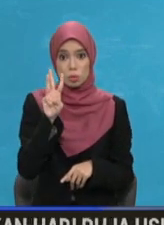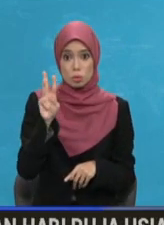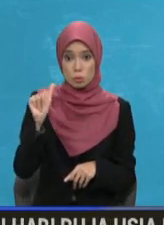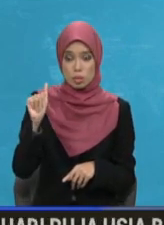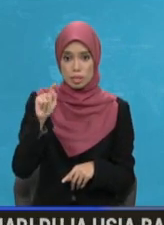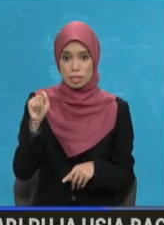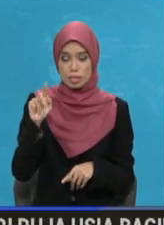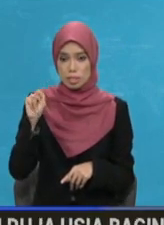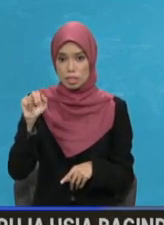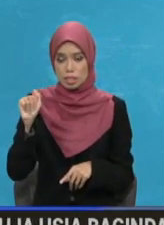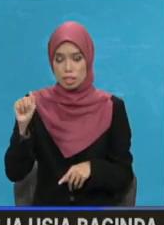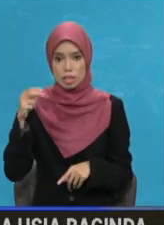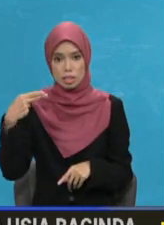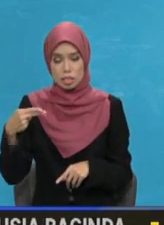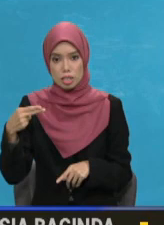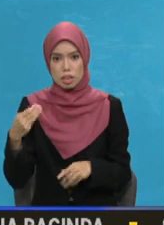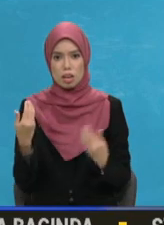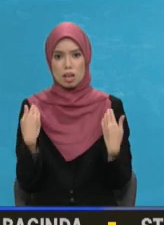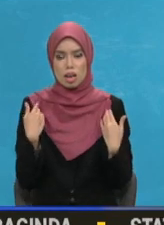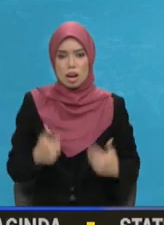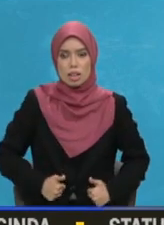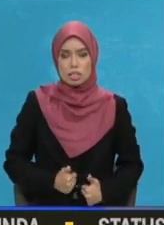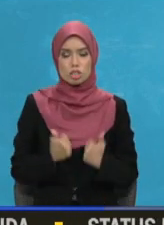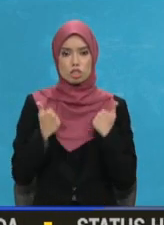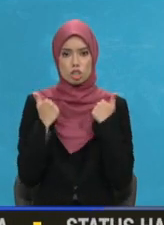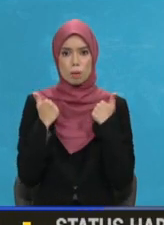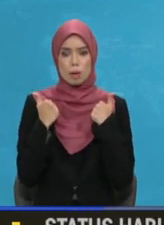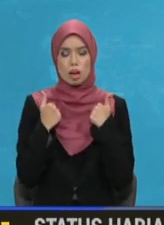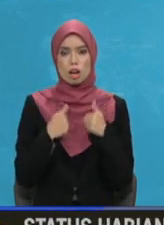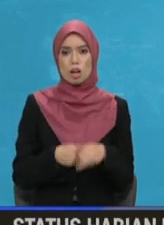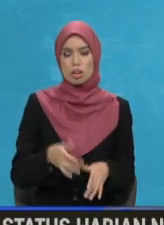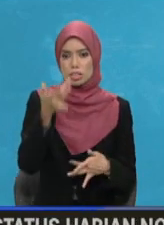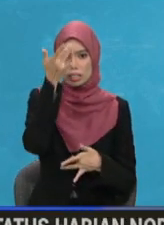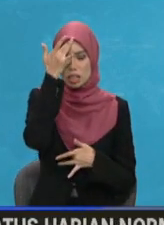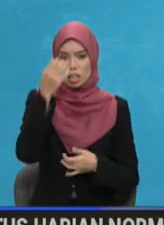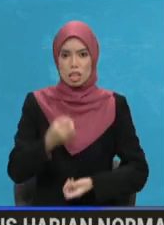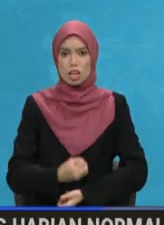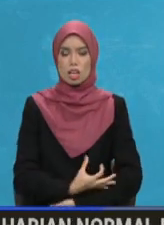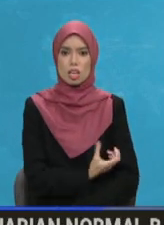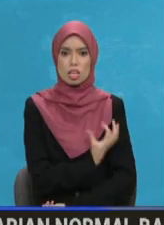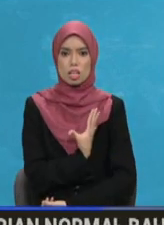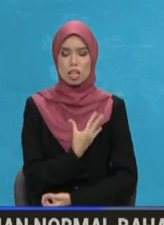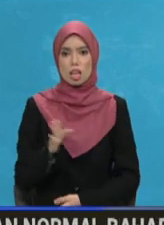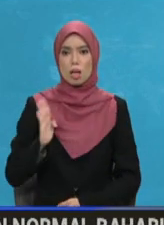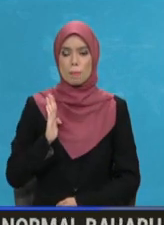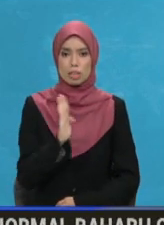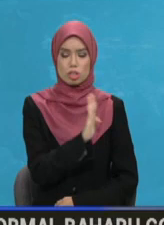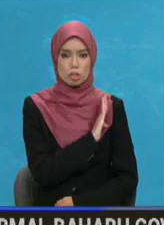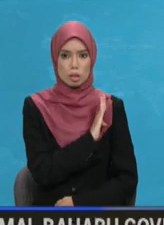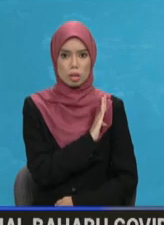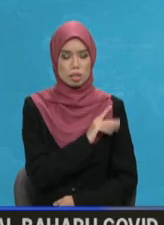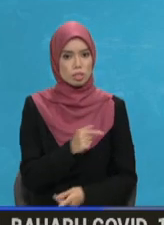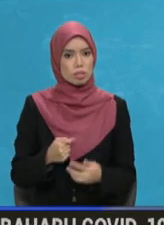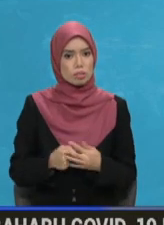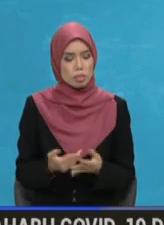Usman dalam mengharungi detik-detik getir dan penuh mencabar sebagai pesakit Cancer payudara mungkin pengalaman